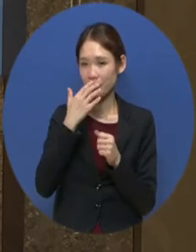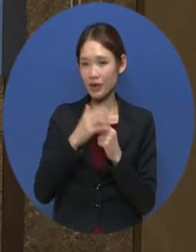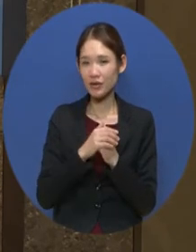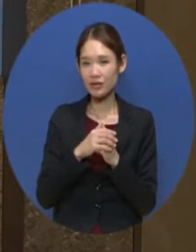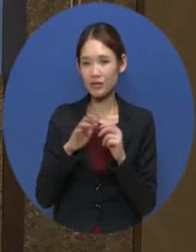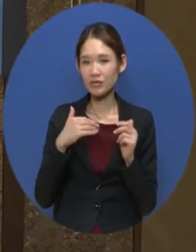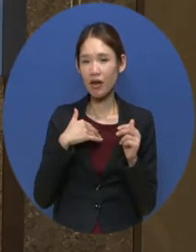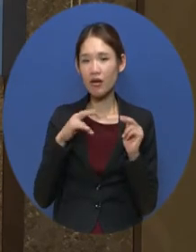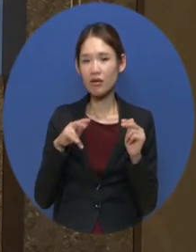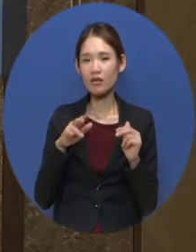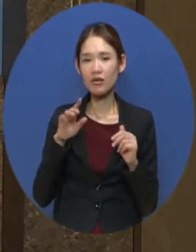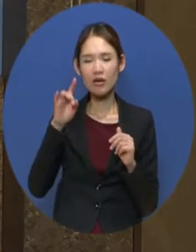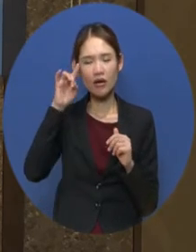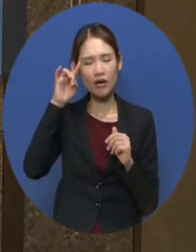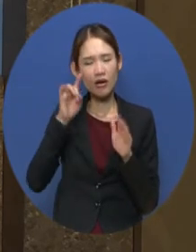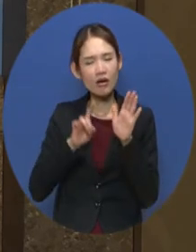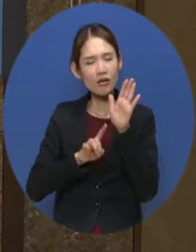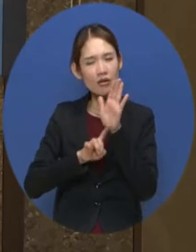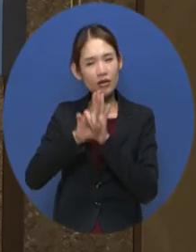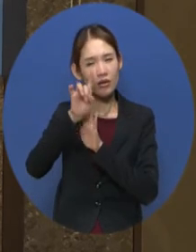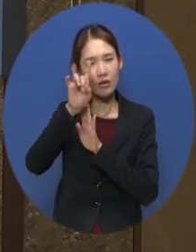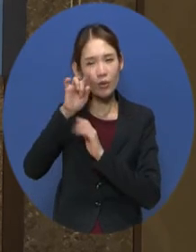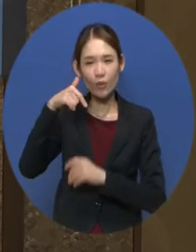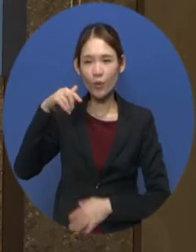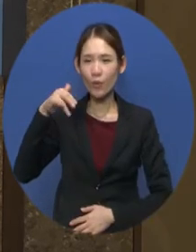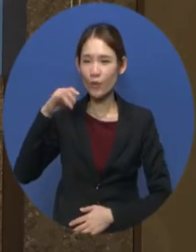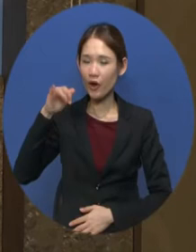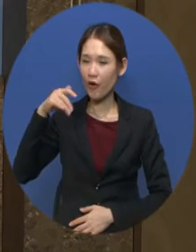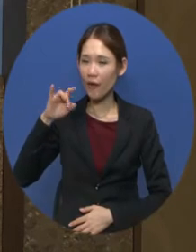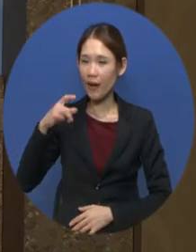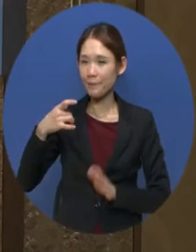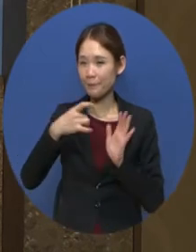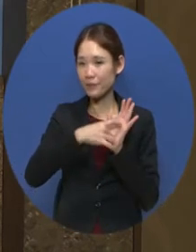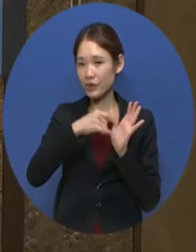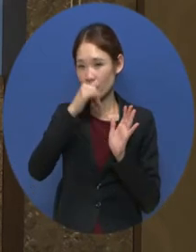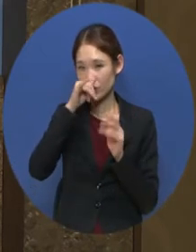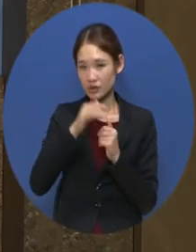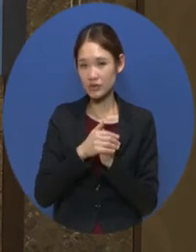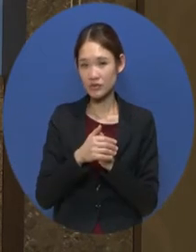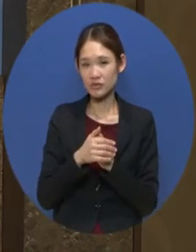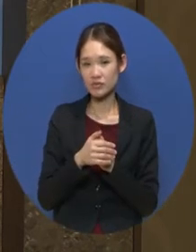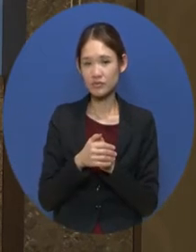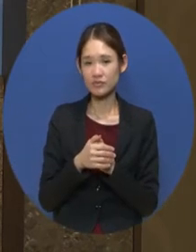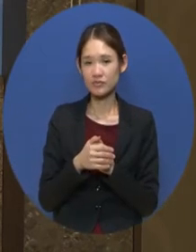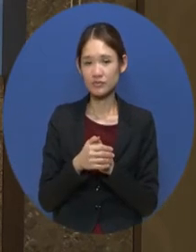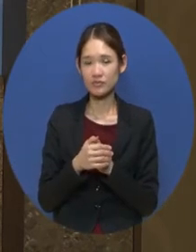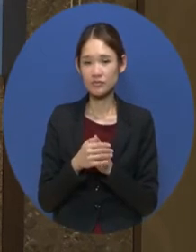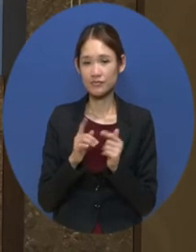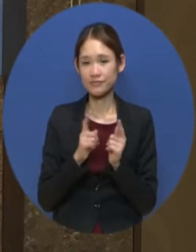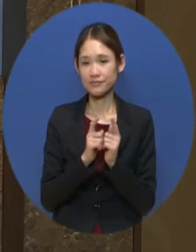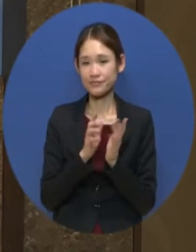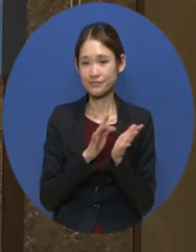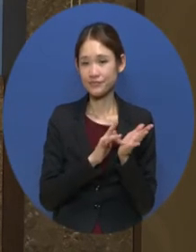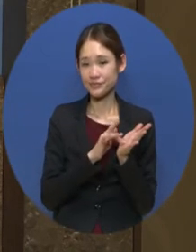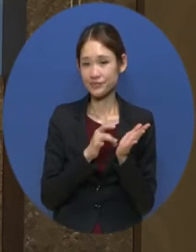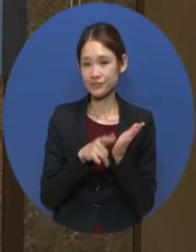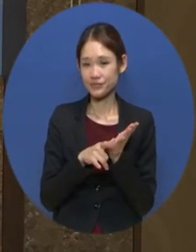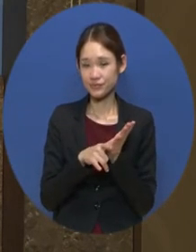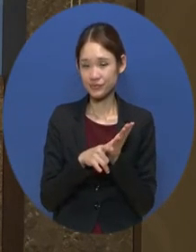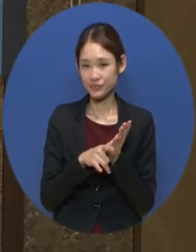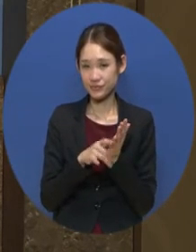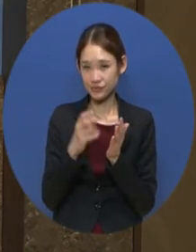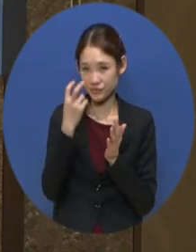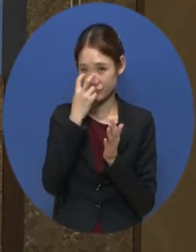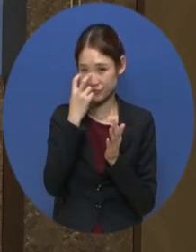지금 고혈압이 있어요라고 여기다 고혈압이라고 등록을 해놓잖아요. 네. 그러면은 실질적으로 의약품을 검색할 때